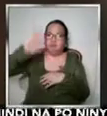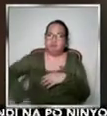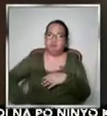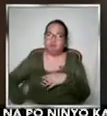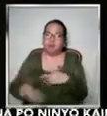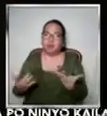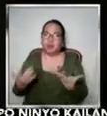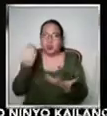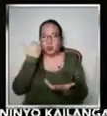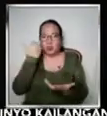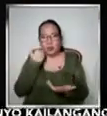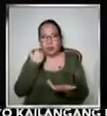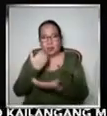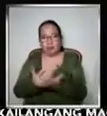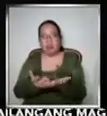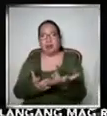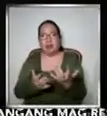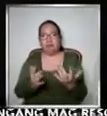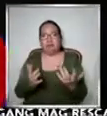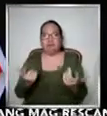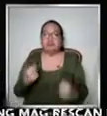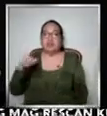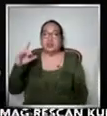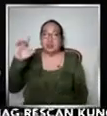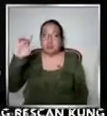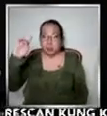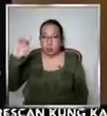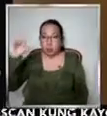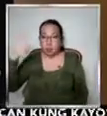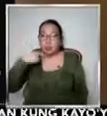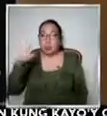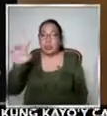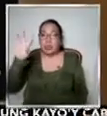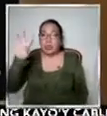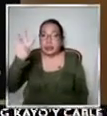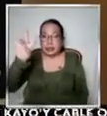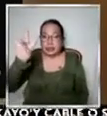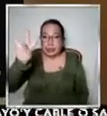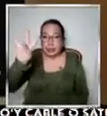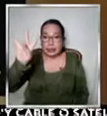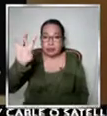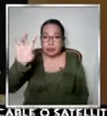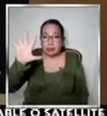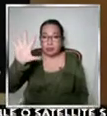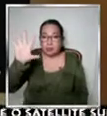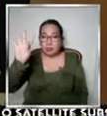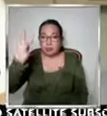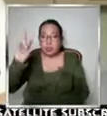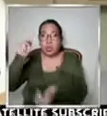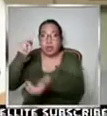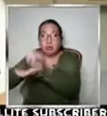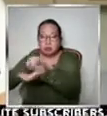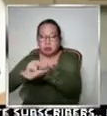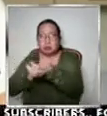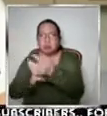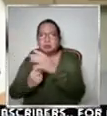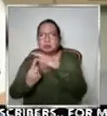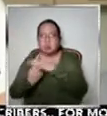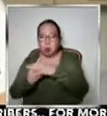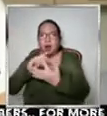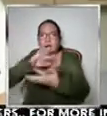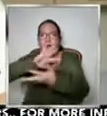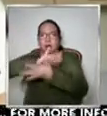Pilipinas. Sina Justin at Jen, kapwa nagpositibo sa COVID-19. Hindi raw biro ang magpagaling mag-isa. Bale,